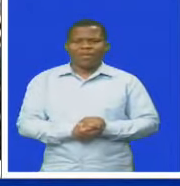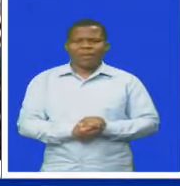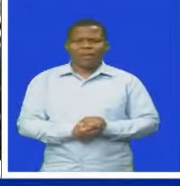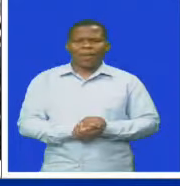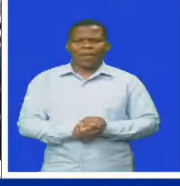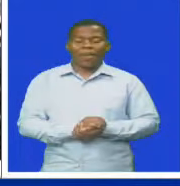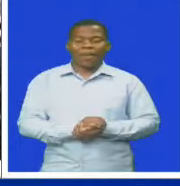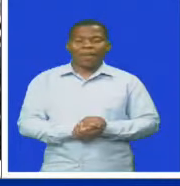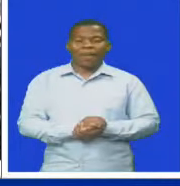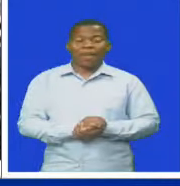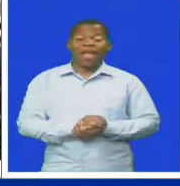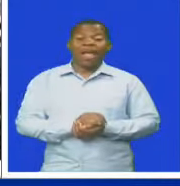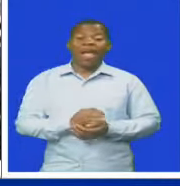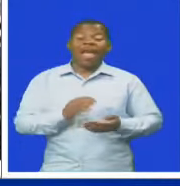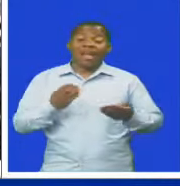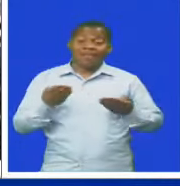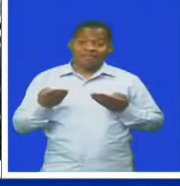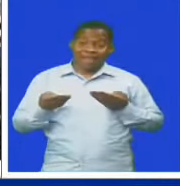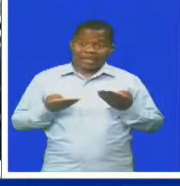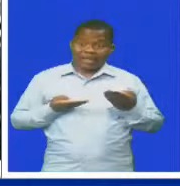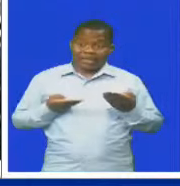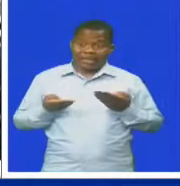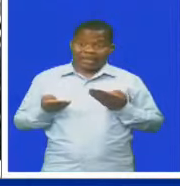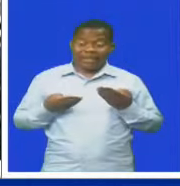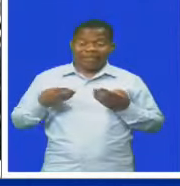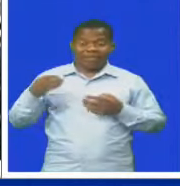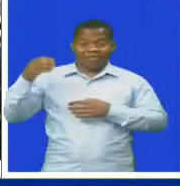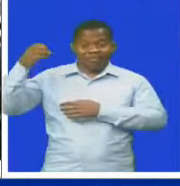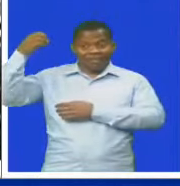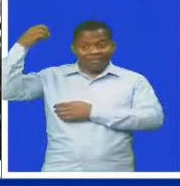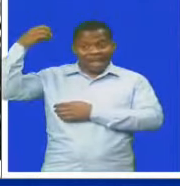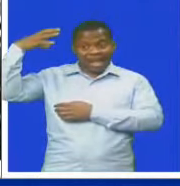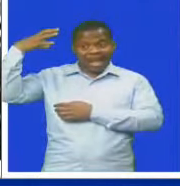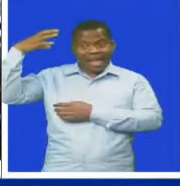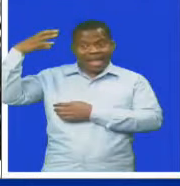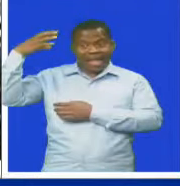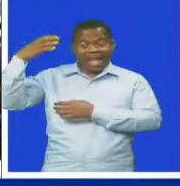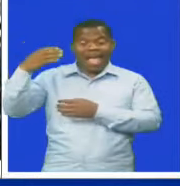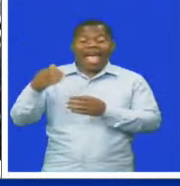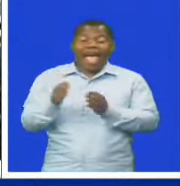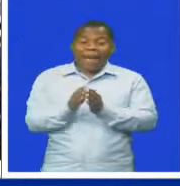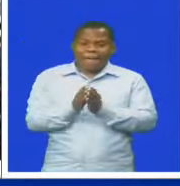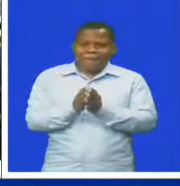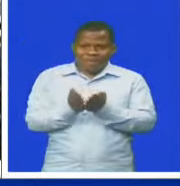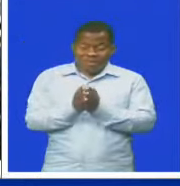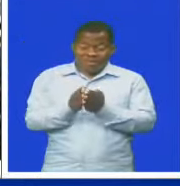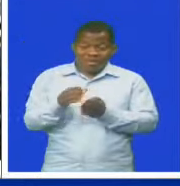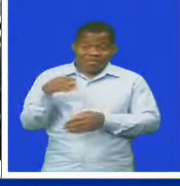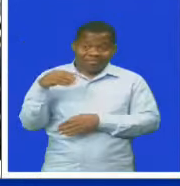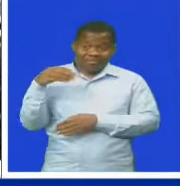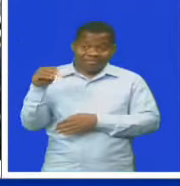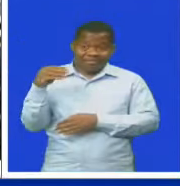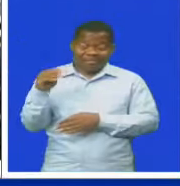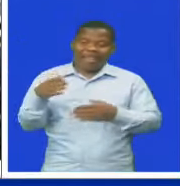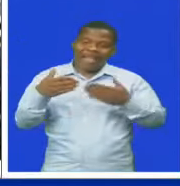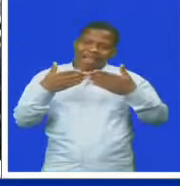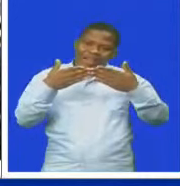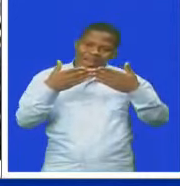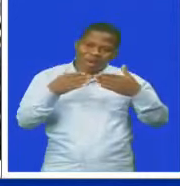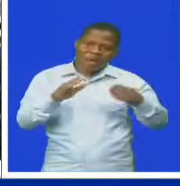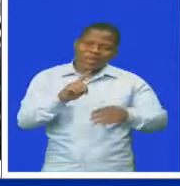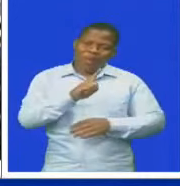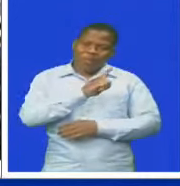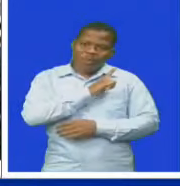Inkampani yemagesi seyisukumise bhukwana locukethe tindlela tekuphepha kusasebenziswa gesi lapha eveni lokulandzela